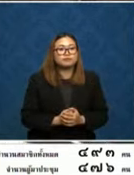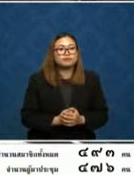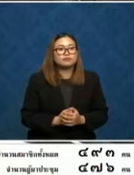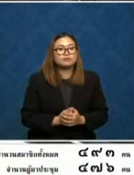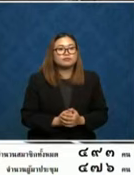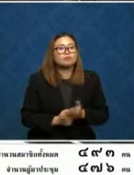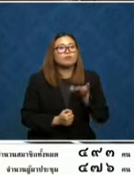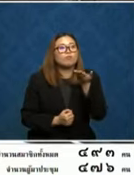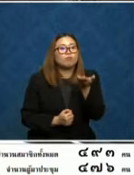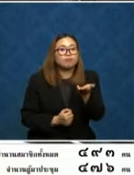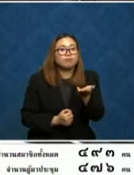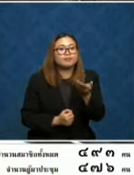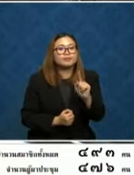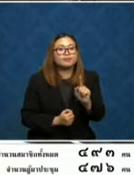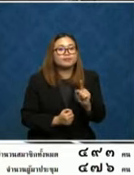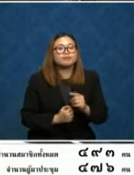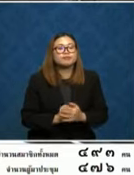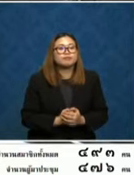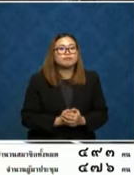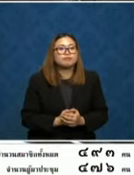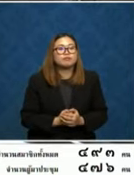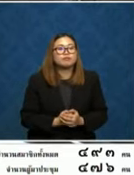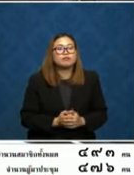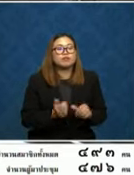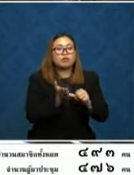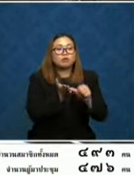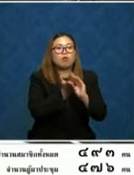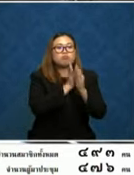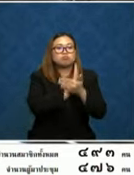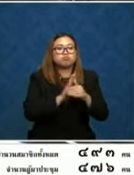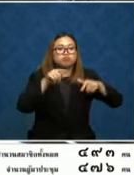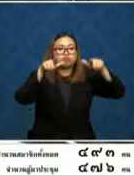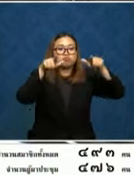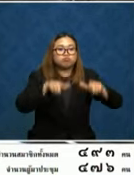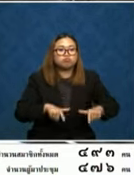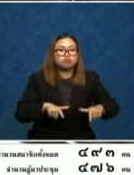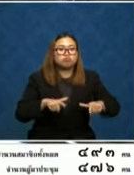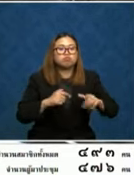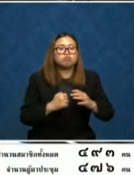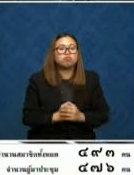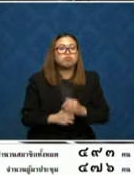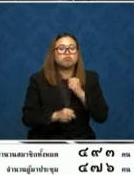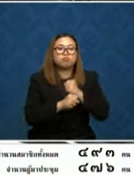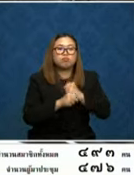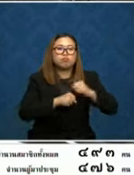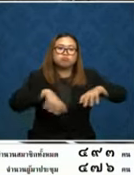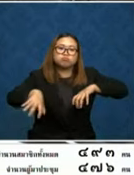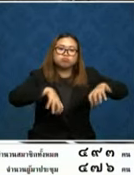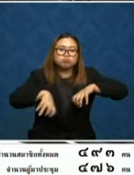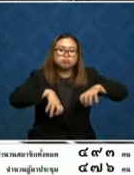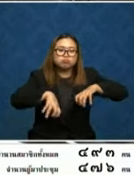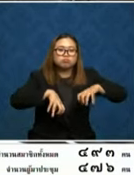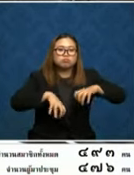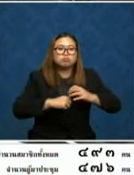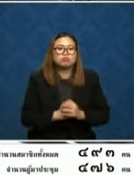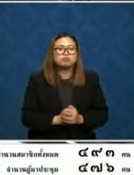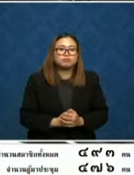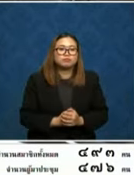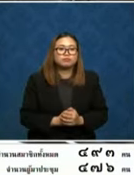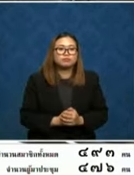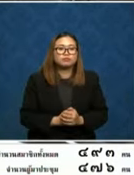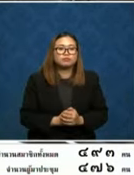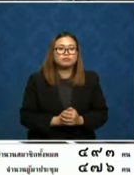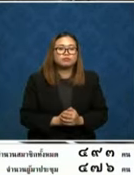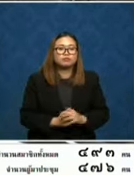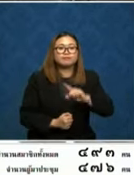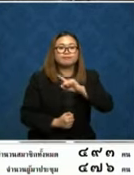นคำประชามติโดยขอปรับลดซึ่งเป็นงานในส่วนของกรมทรัพย์ซึ่งมีบทบาทหน้าที่สำ